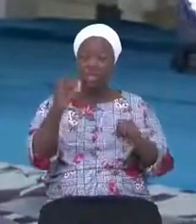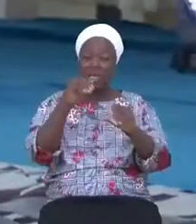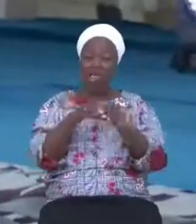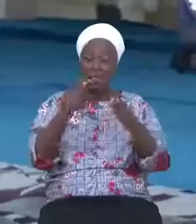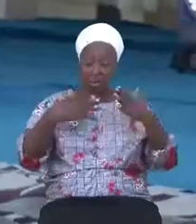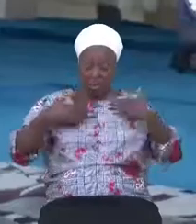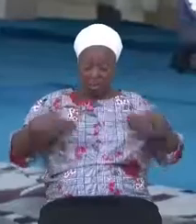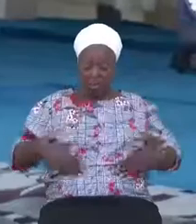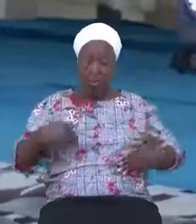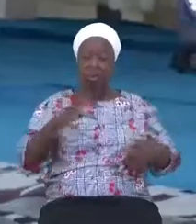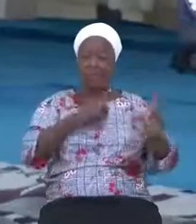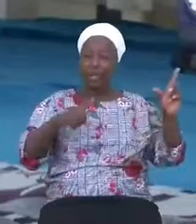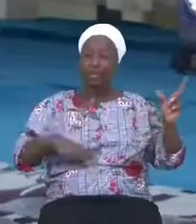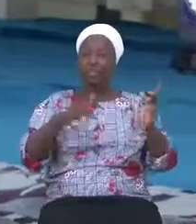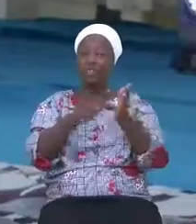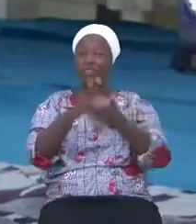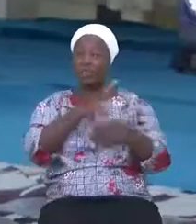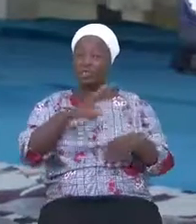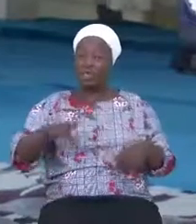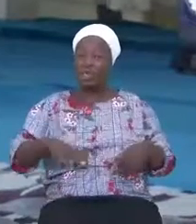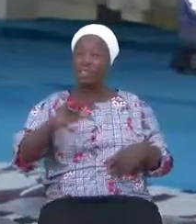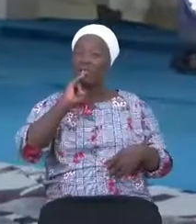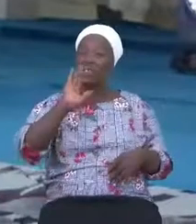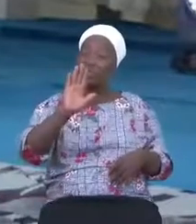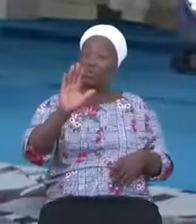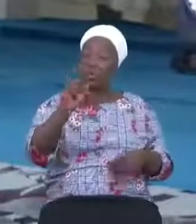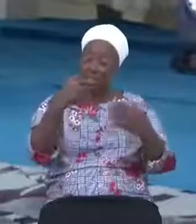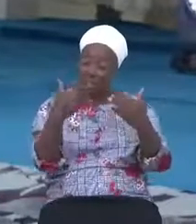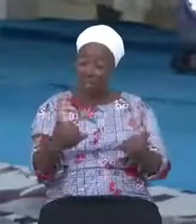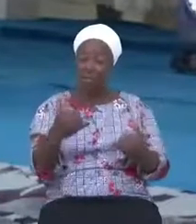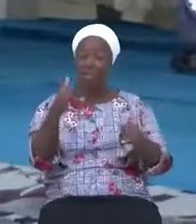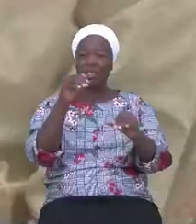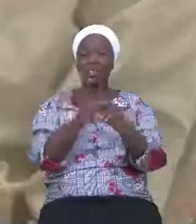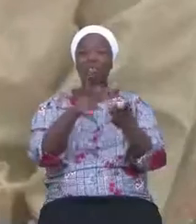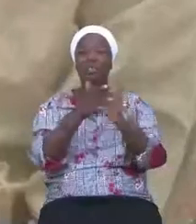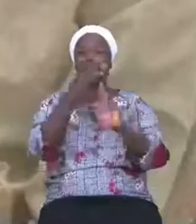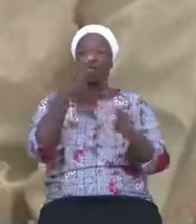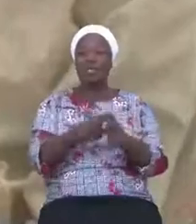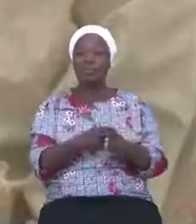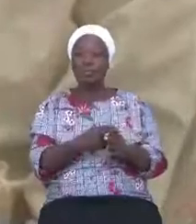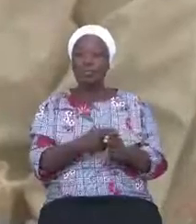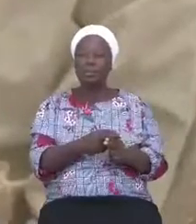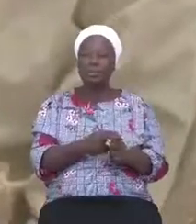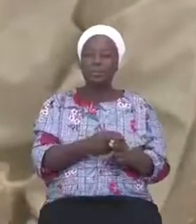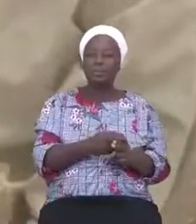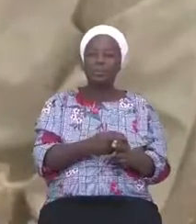le corps du Seigneur Jésus-Christ est pour toi maintenant au nom de Jésus.